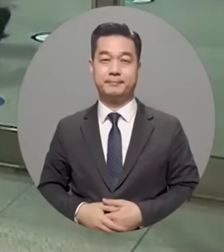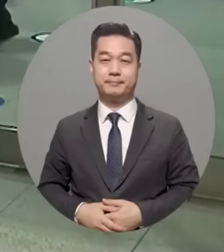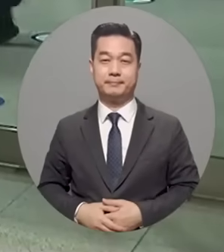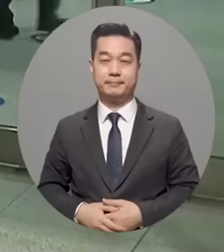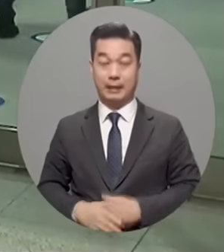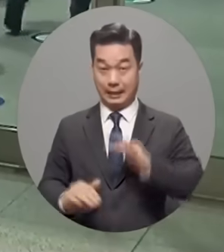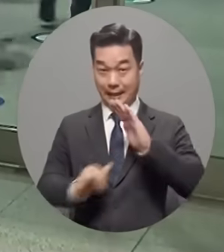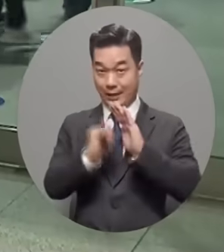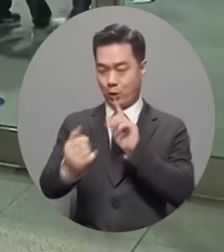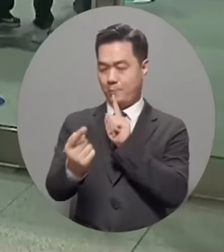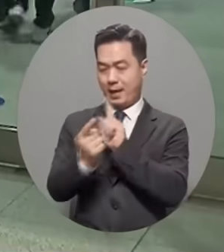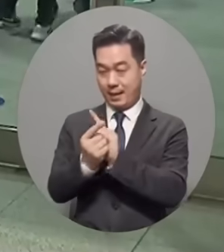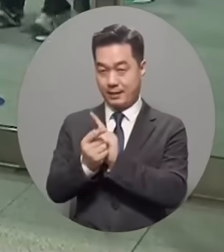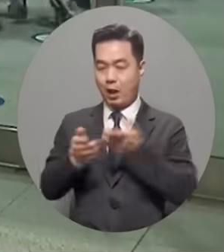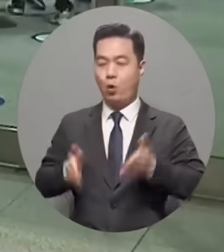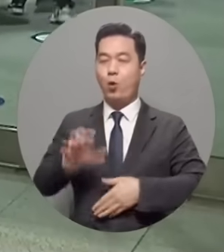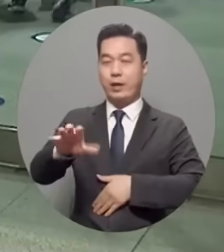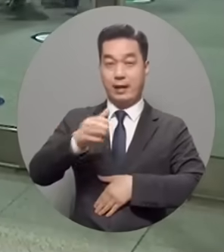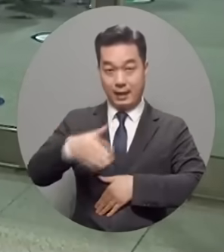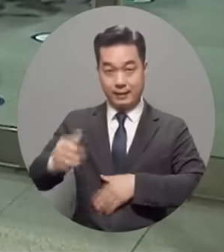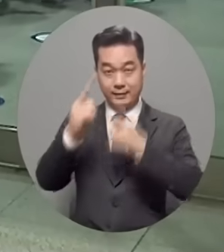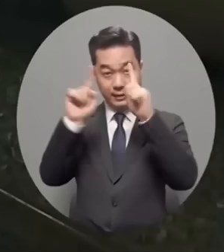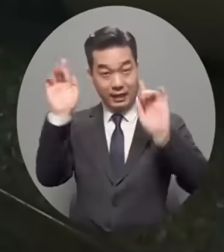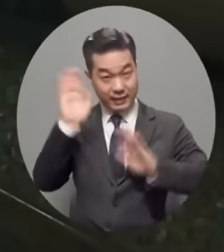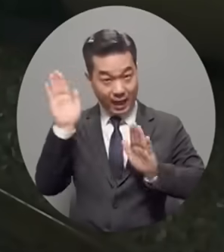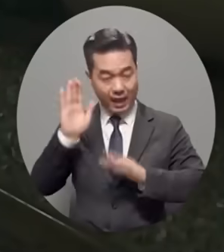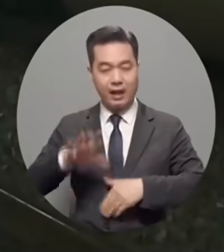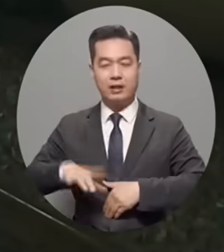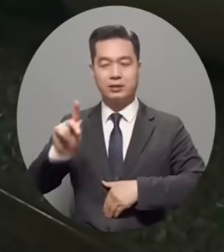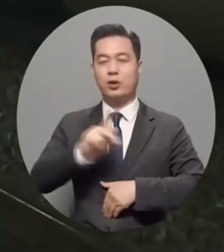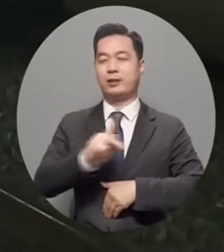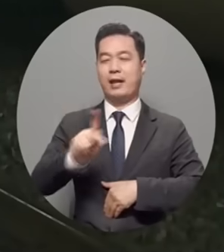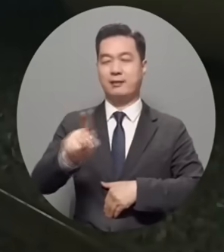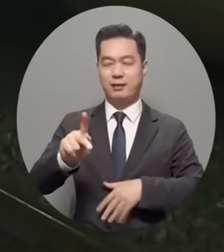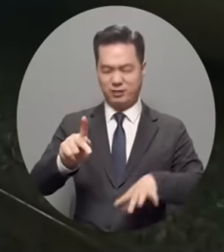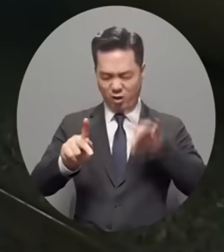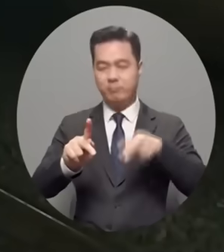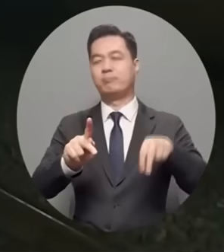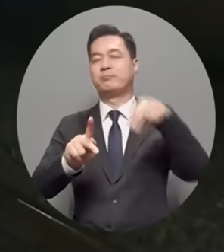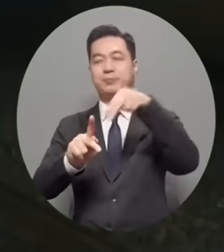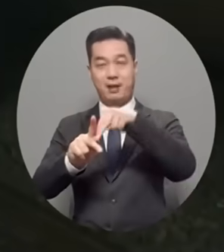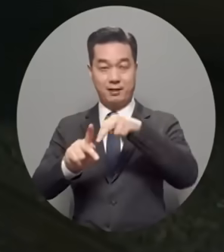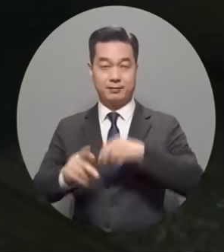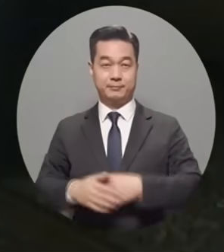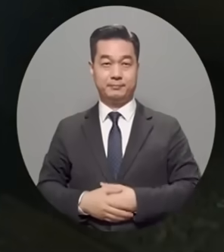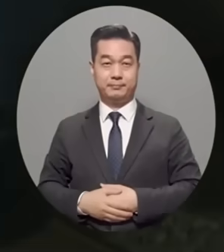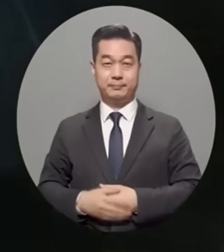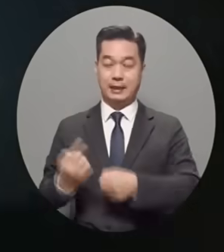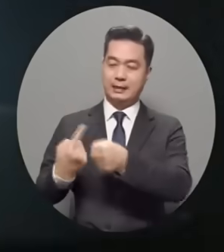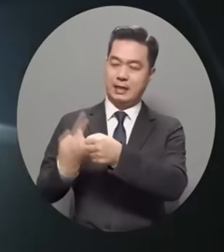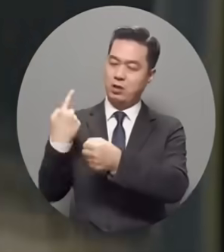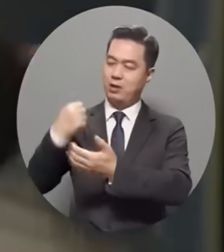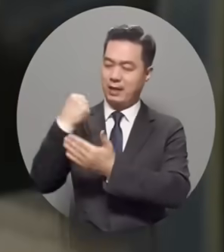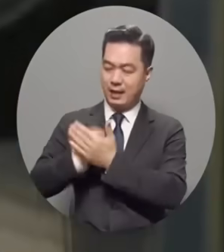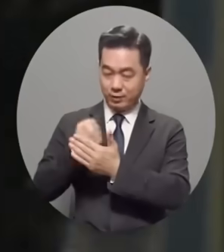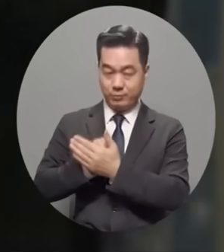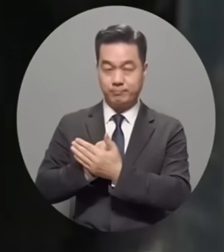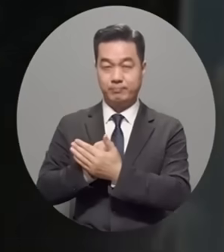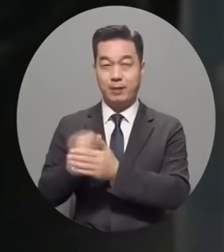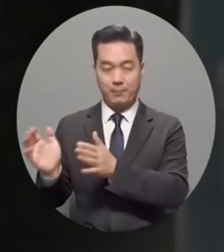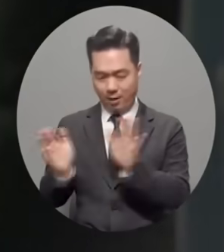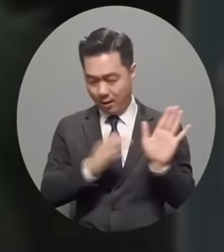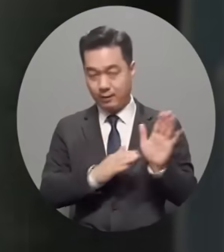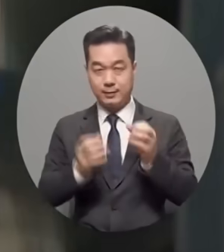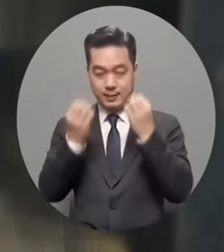가족을 만나러 귀향길에 오른 대학생은 새해 첫 KTX에 몸을 실었습니다. 지난해의 아쉬움을 뒤로하고 새해